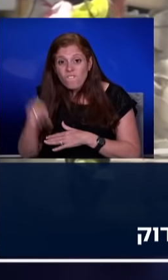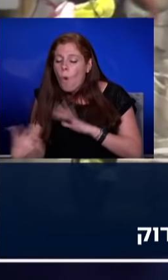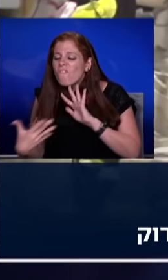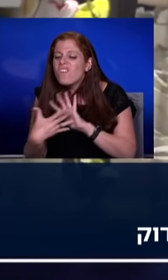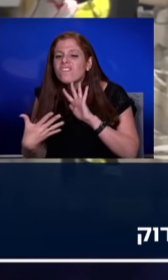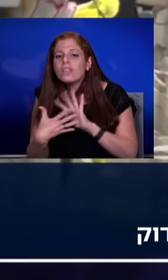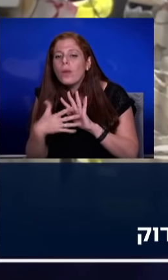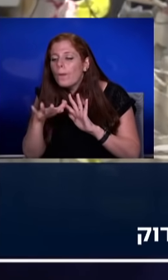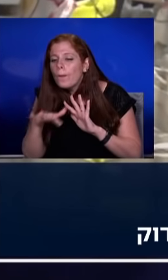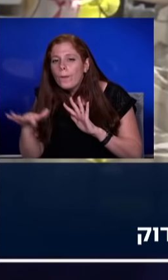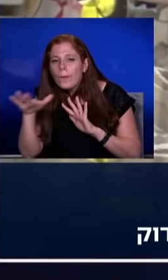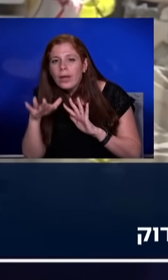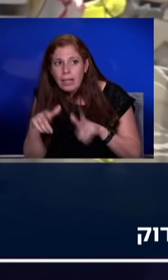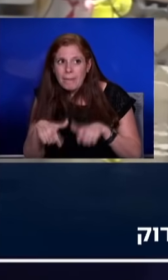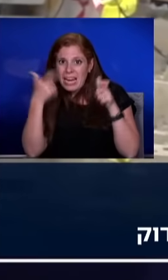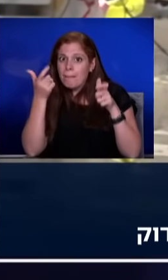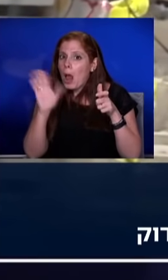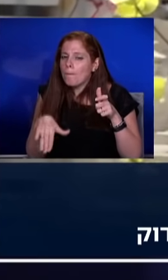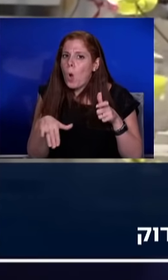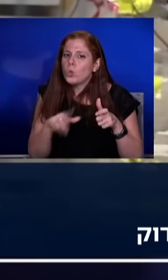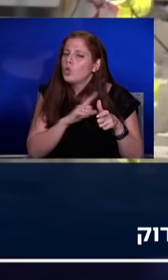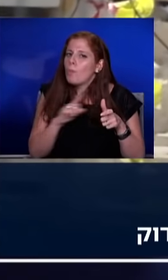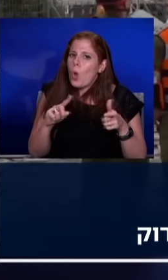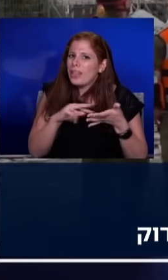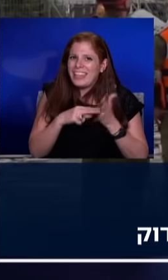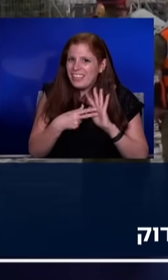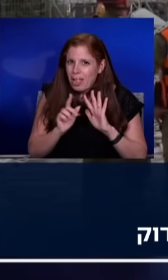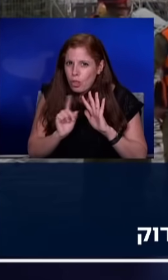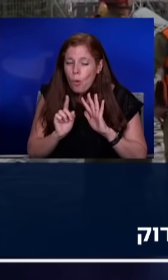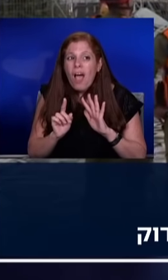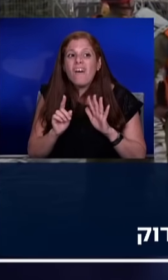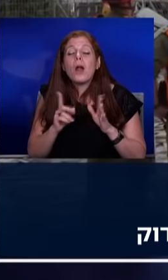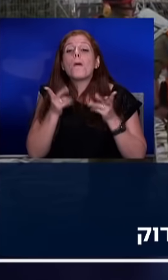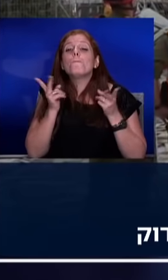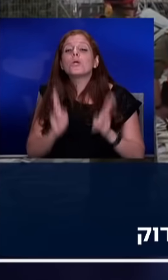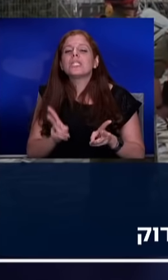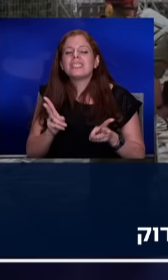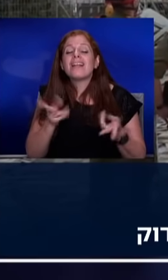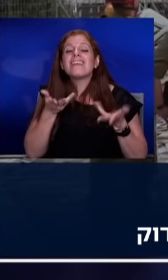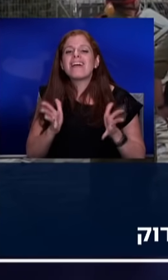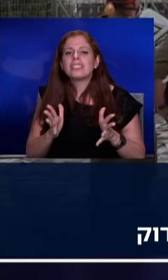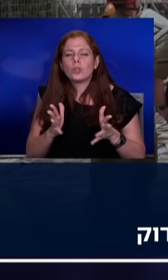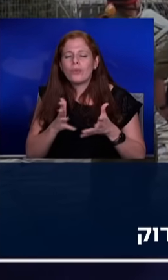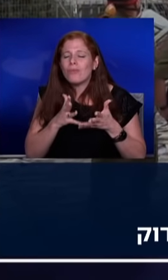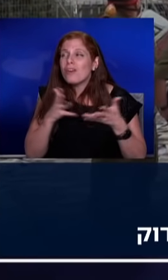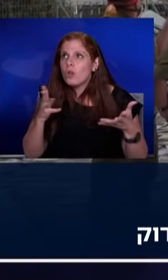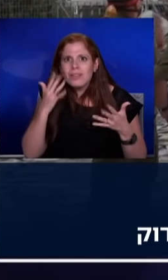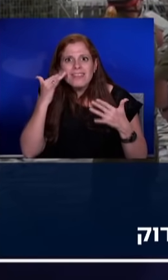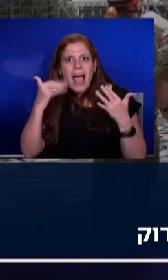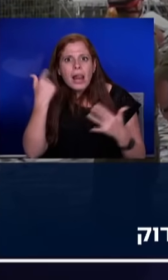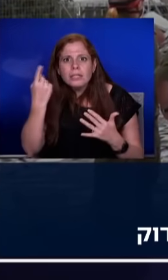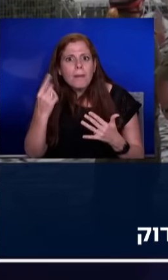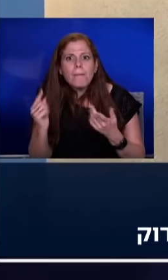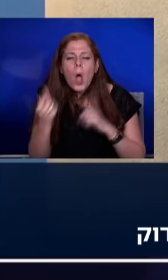כאן את הבניינים האלה, למרות שזה לא היה בתוכניות. הפוטנציאל כאן לאסון הוא כל כך גדול, תארי לעצמך מה היה קורה אם לא היו מפנים